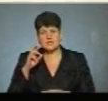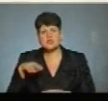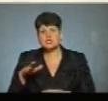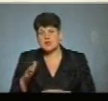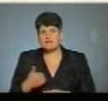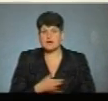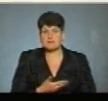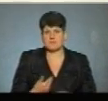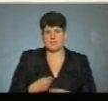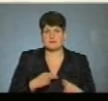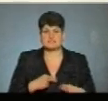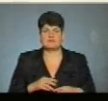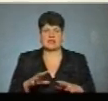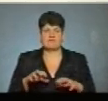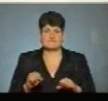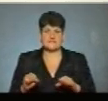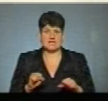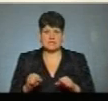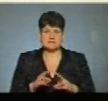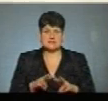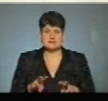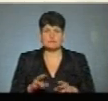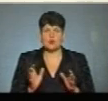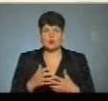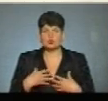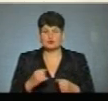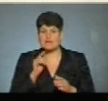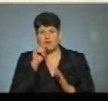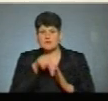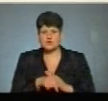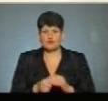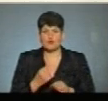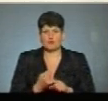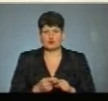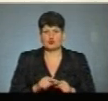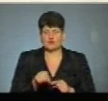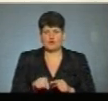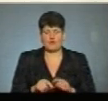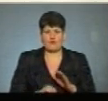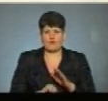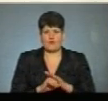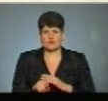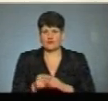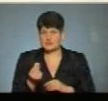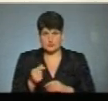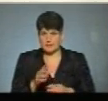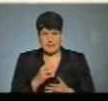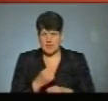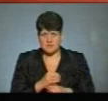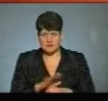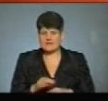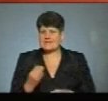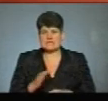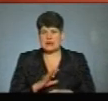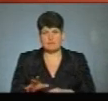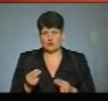Тобто держава і ми, як працівники влади чи Міністерства охорони здоров'я, не вмішуємося в роботу цього фонду, ми навіть не цікавимо. Ви завіш, ми не працюємо.